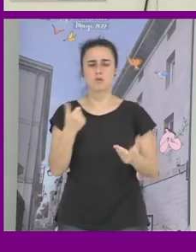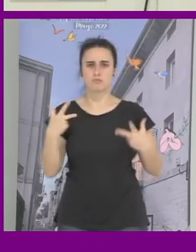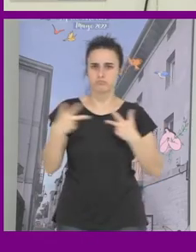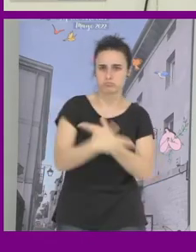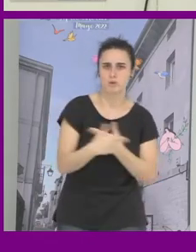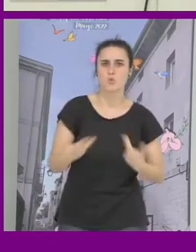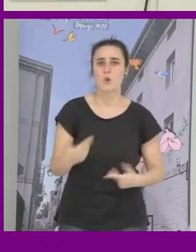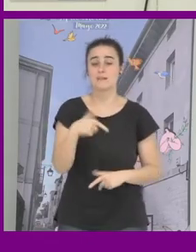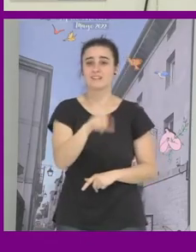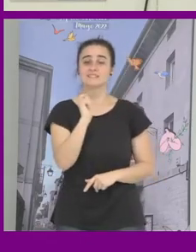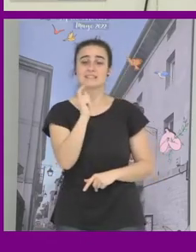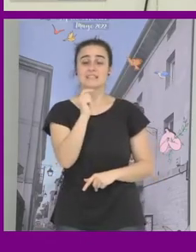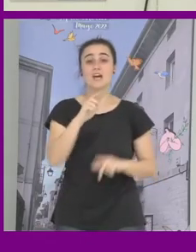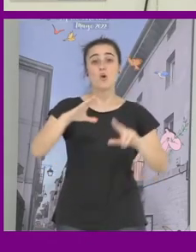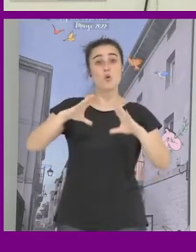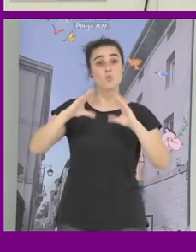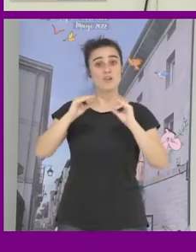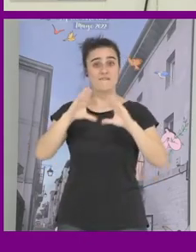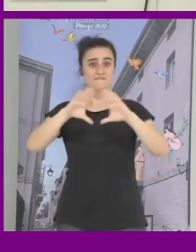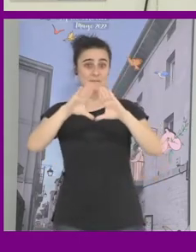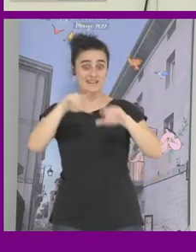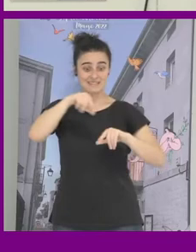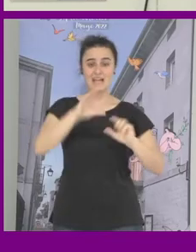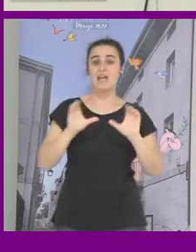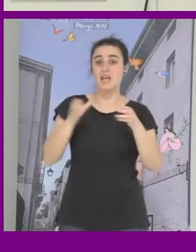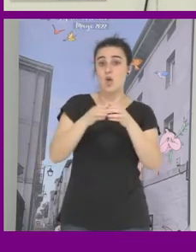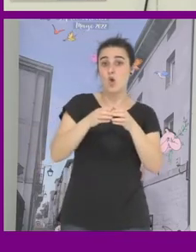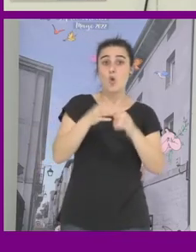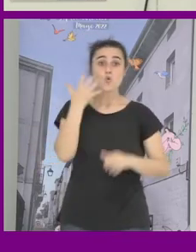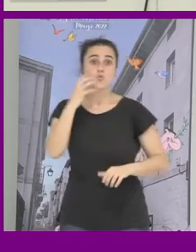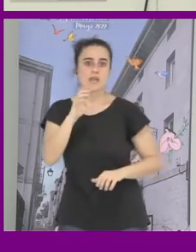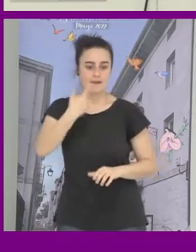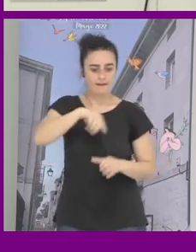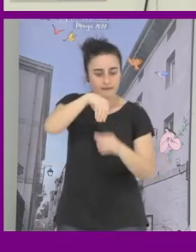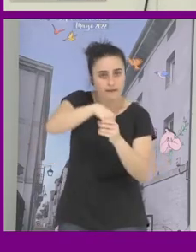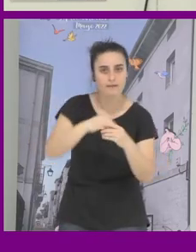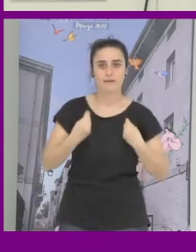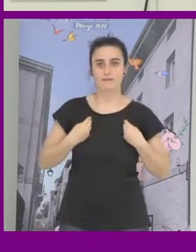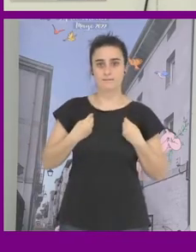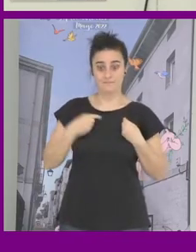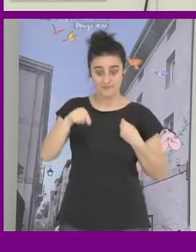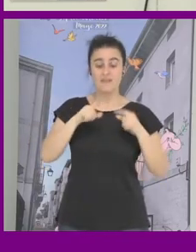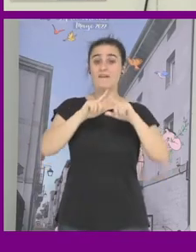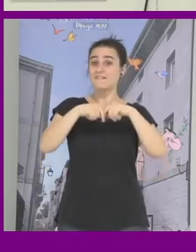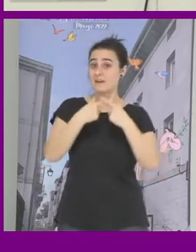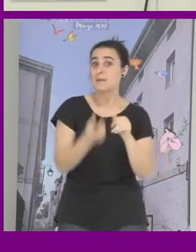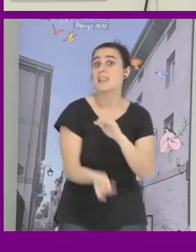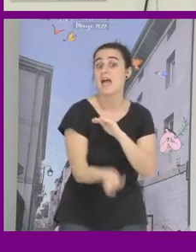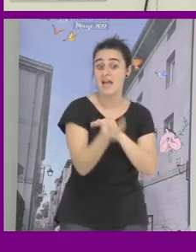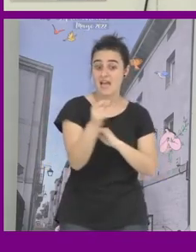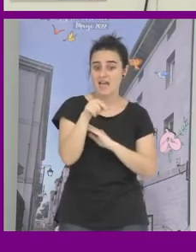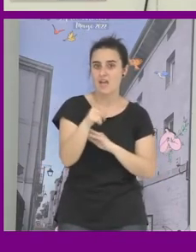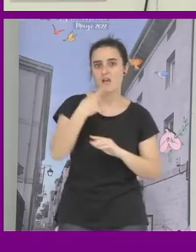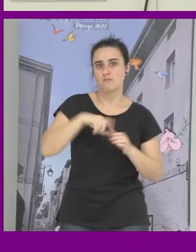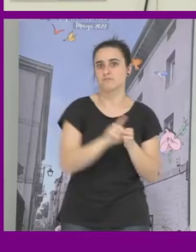askotan boiera feministak komunitate queerretan bizi garela, jatorrizko familiarekin urruntza izan